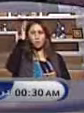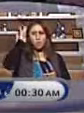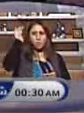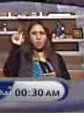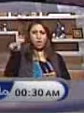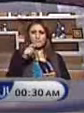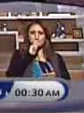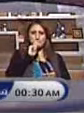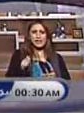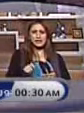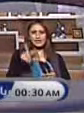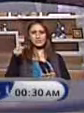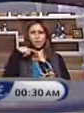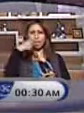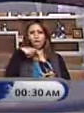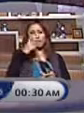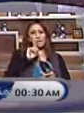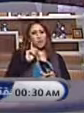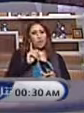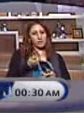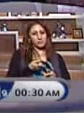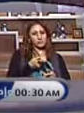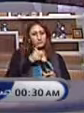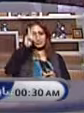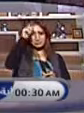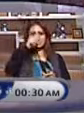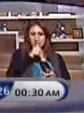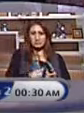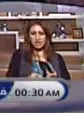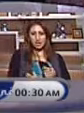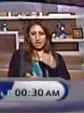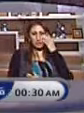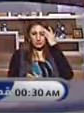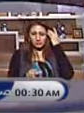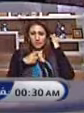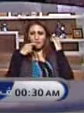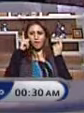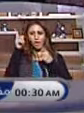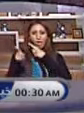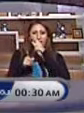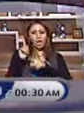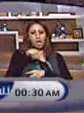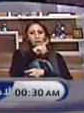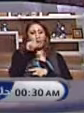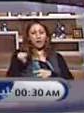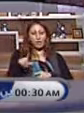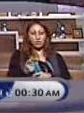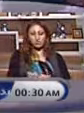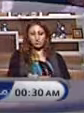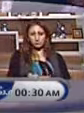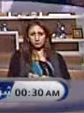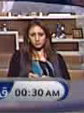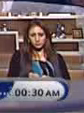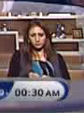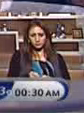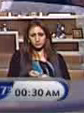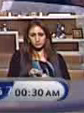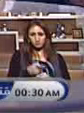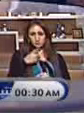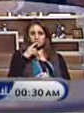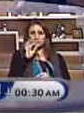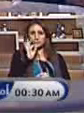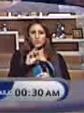الناس يعني سبحان الله المعصوم صلى الله عليه وسلم كان يقول لا تحدثوني عن اصحابي انا احب ان اخرج